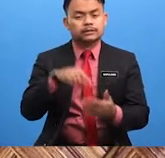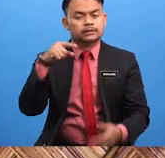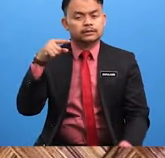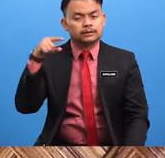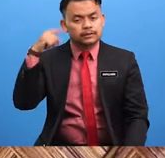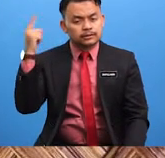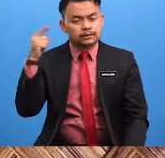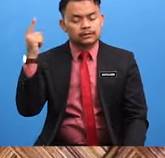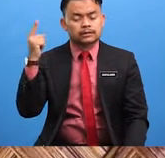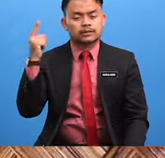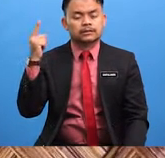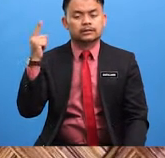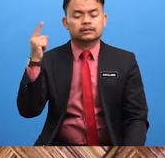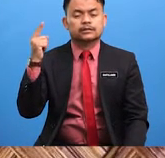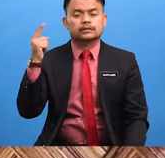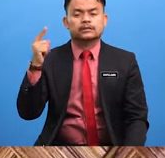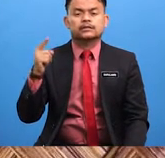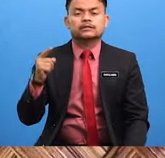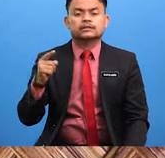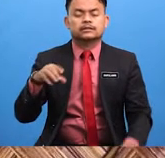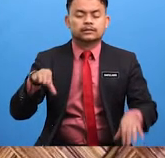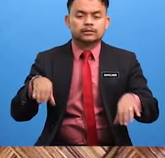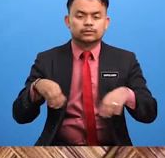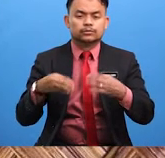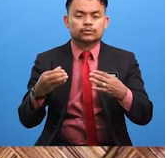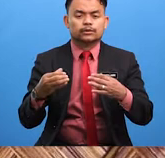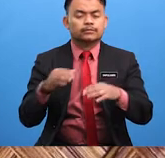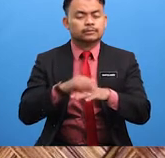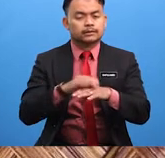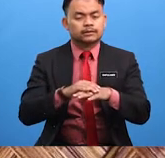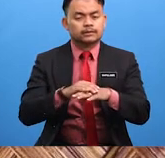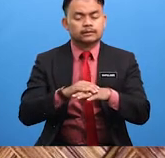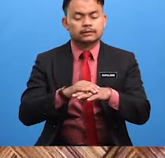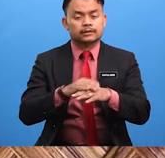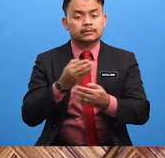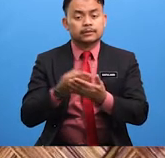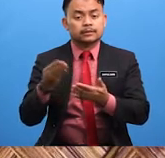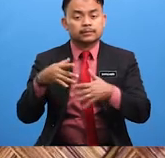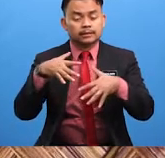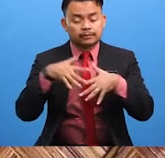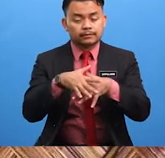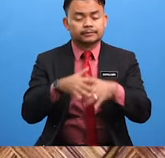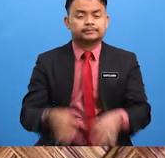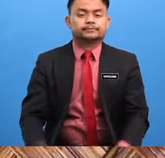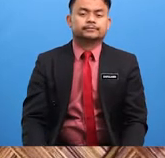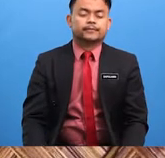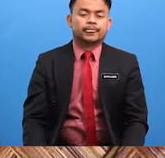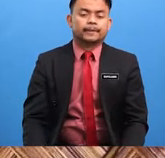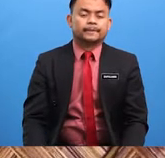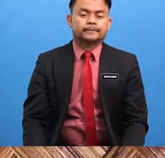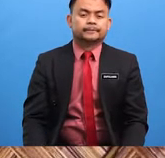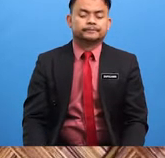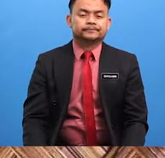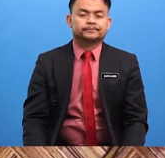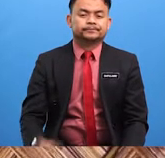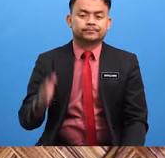R&D kraf tangan dari tahun 1986 sehingga kini. Selain itu, beliau turut mendapat tempahan membuat produk